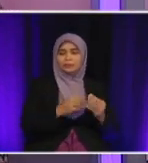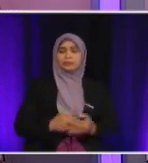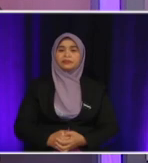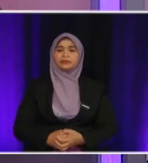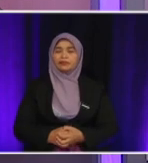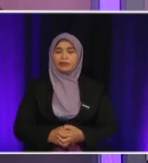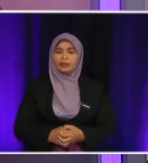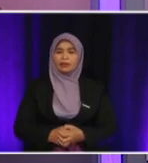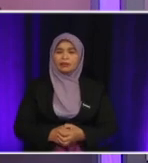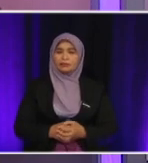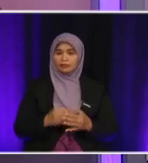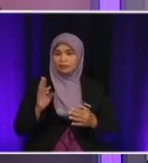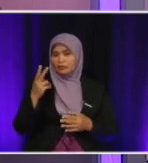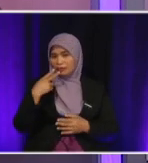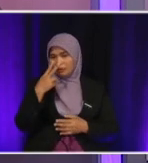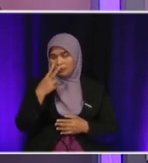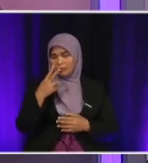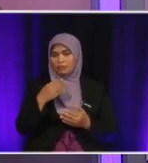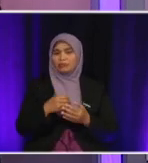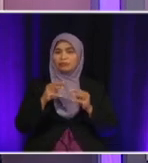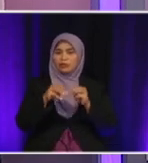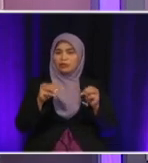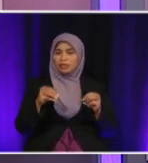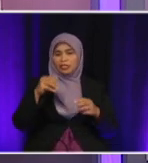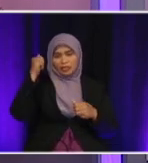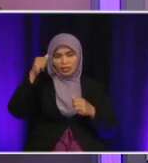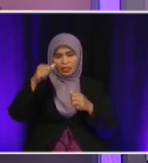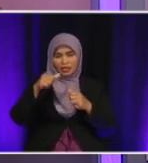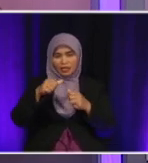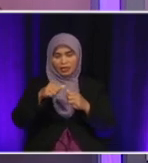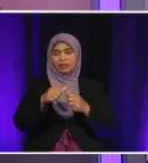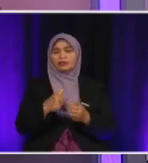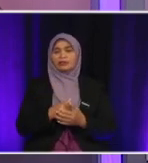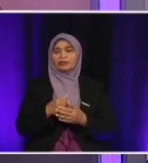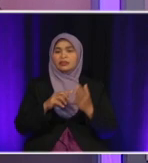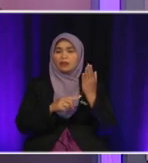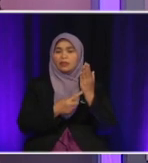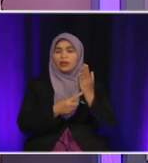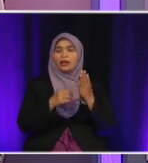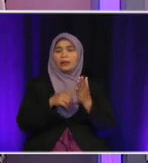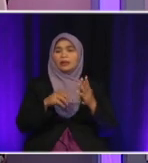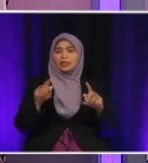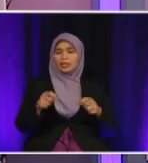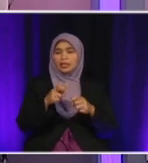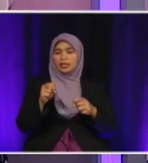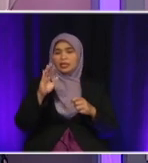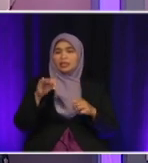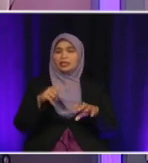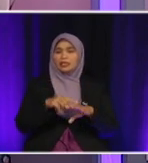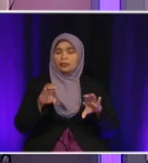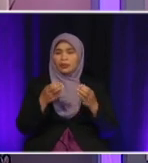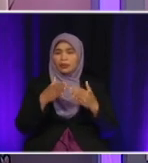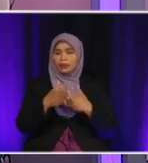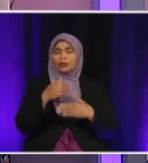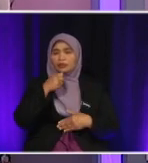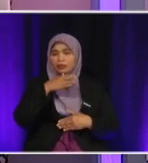Adakah murid-murid di studio dapat mengingat kembali Apakah tindakan yang dilakukan oleh Rasulullah Shallallahu